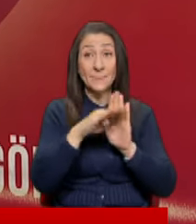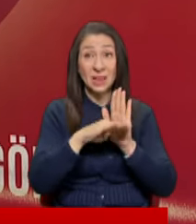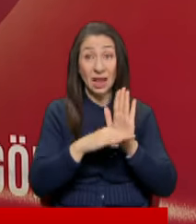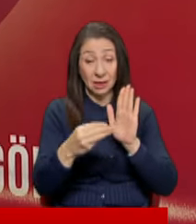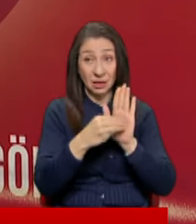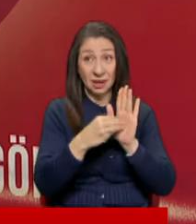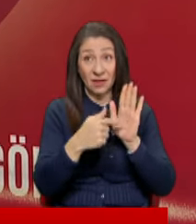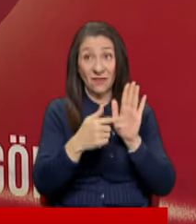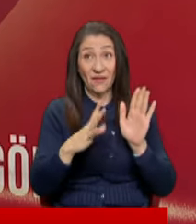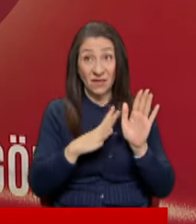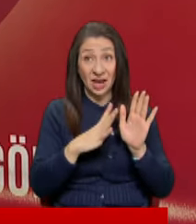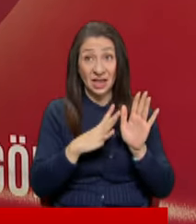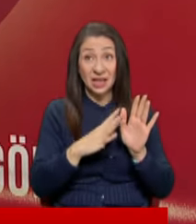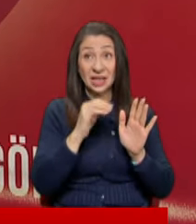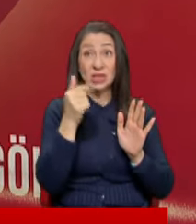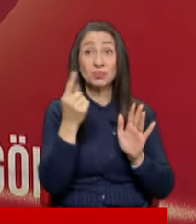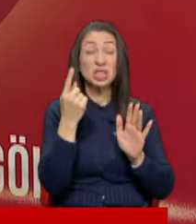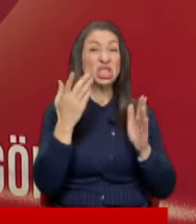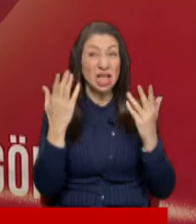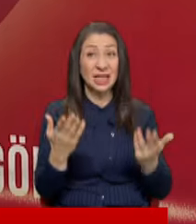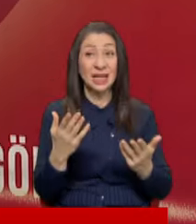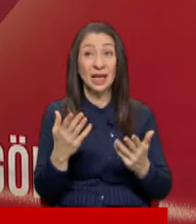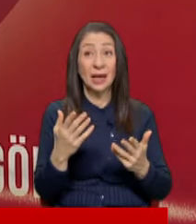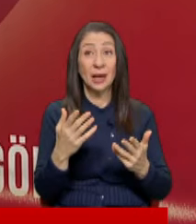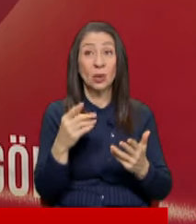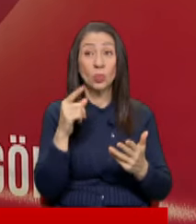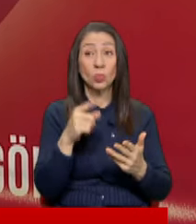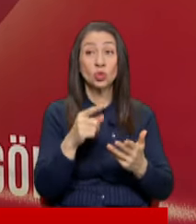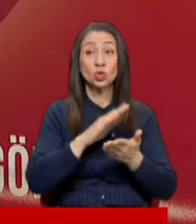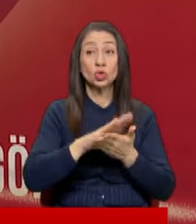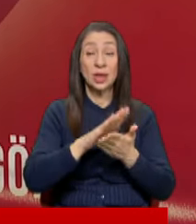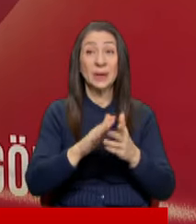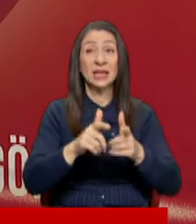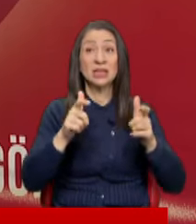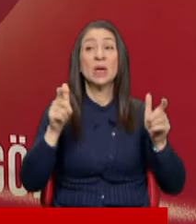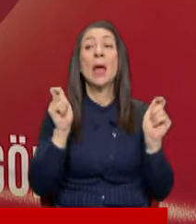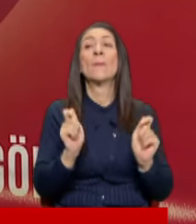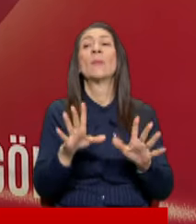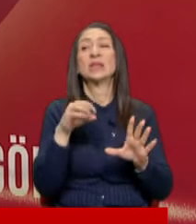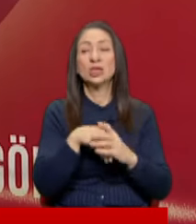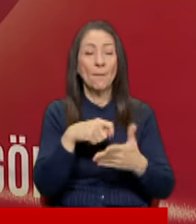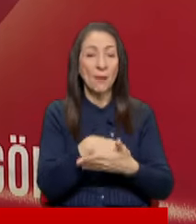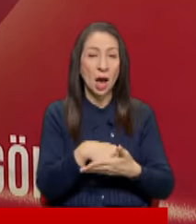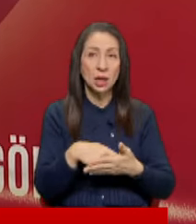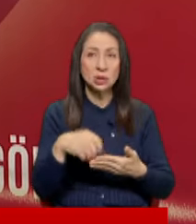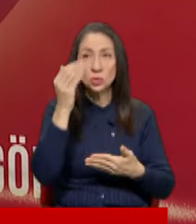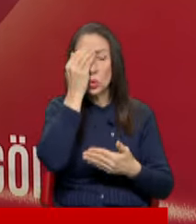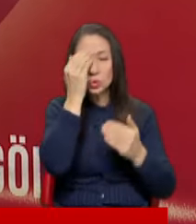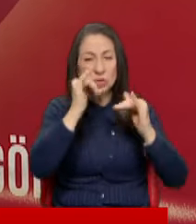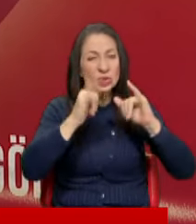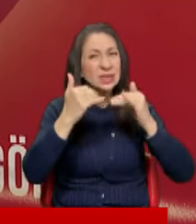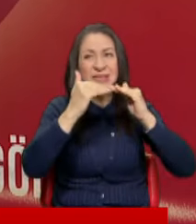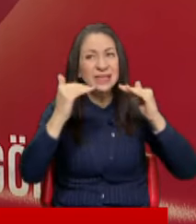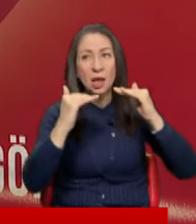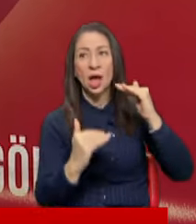belirtilmiş olmasına rağmen hiçbir şekilde bu düzenleme ve geliştirme yapılmadığı için Maaşlar yoksulluk sınırının